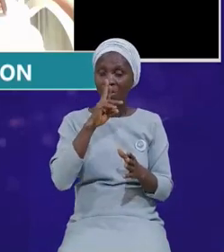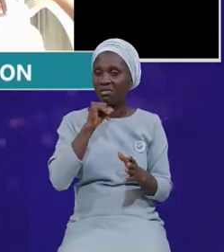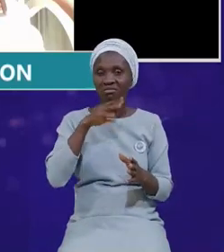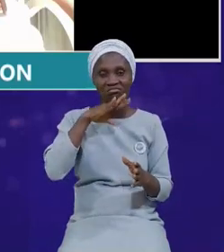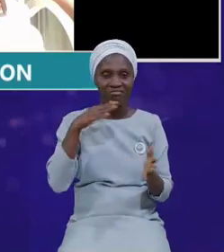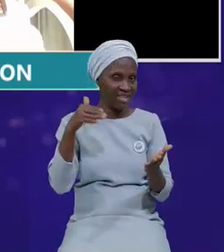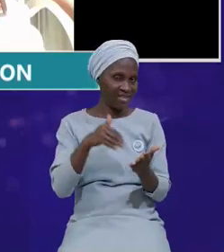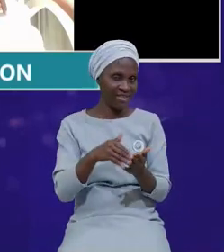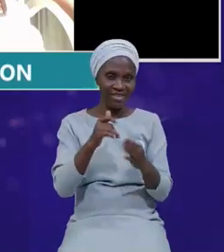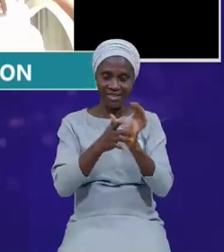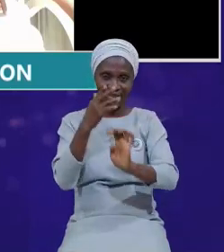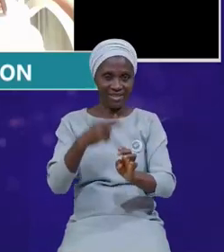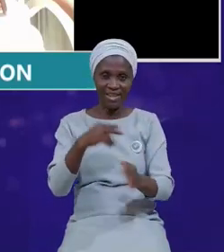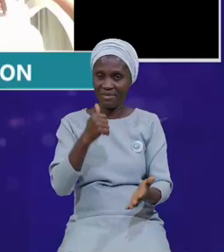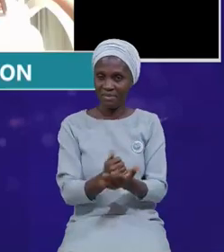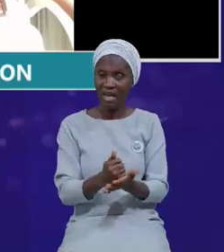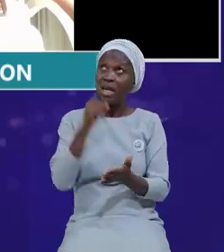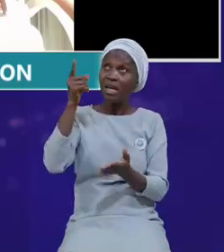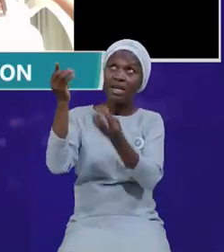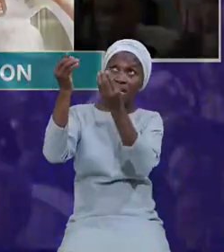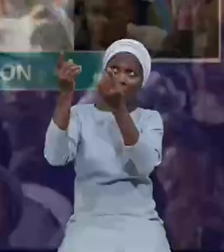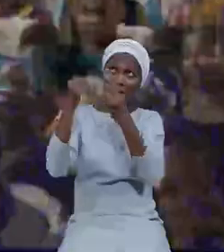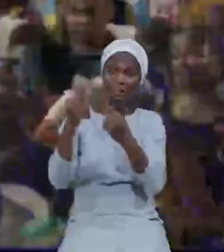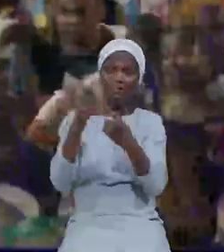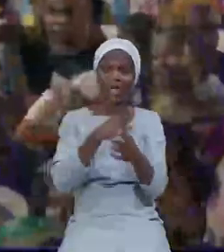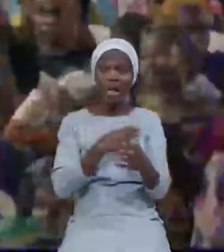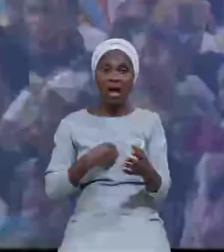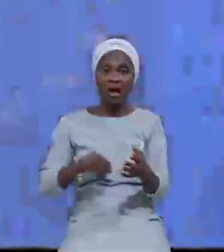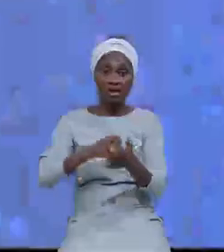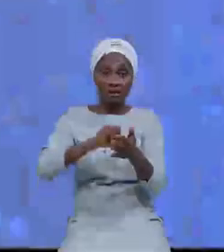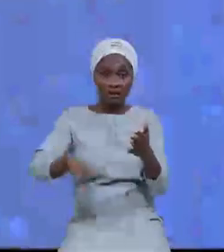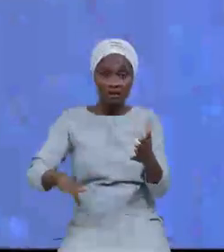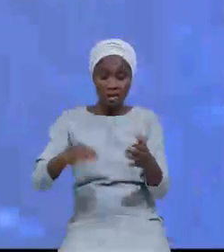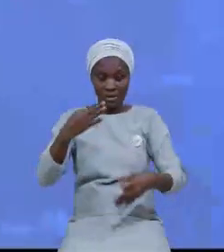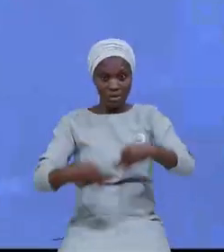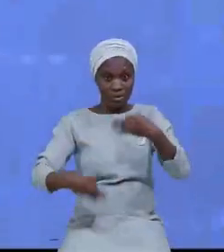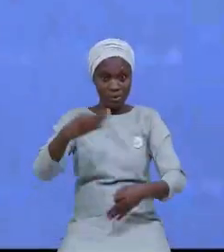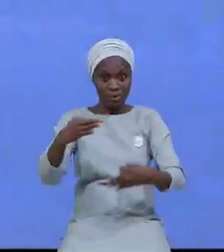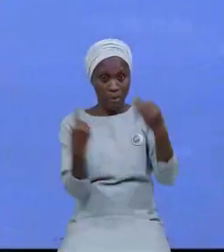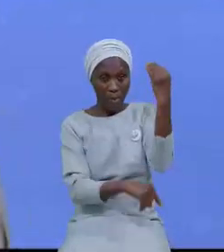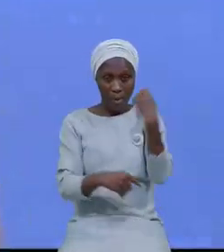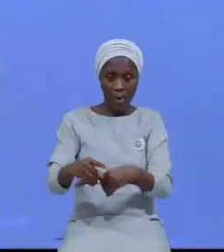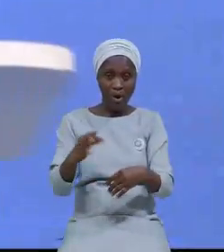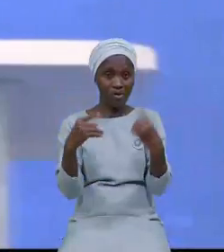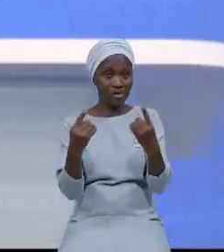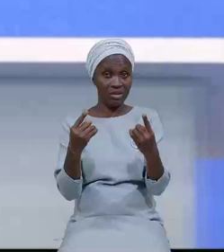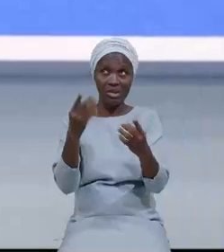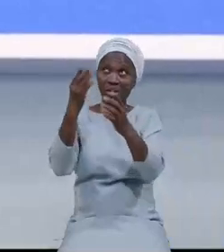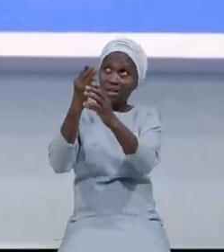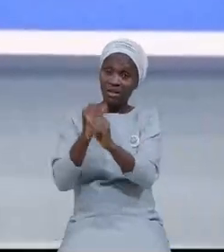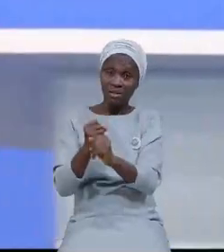n'es plus sale au nom de Jésus il est venu et il a ôté la sentence le